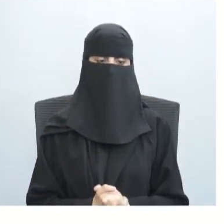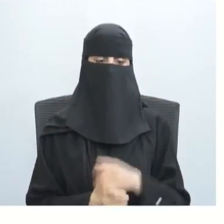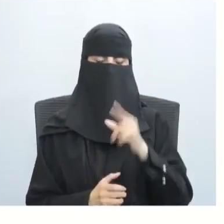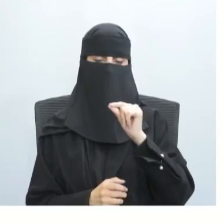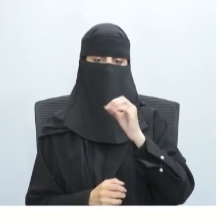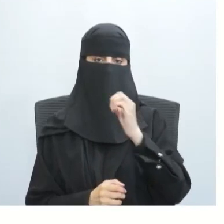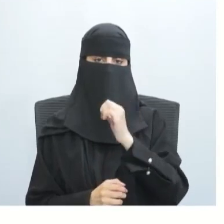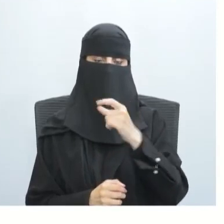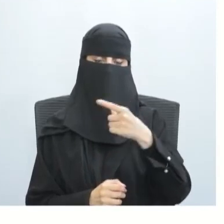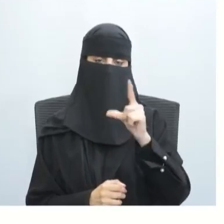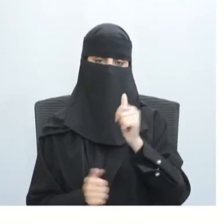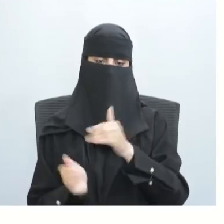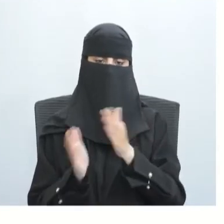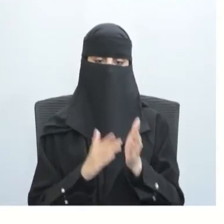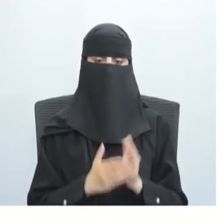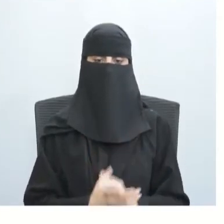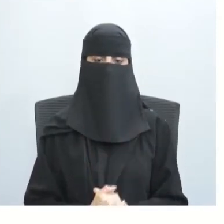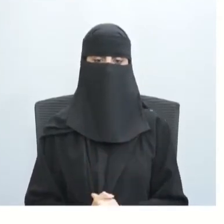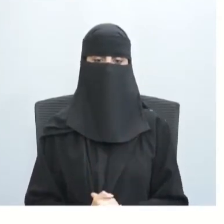احسنت الاجابه صحيحه